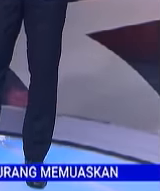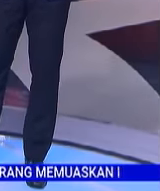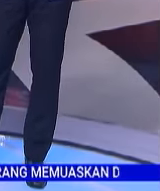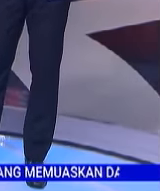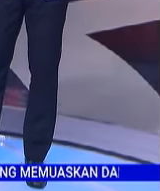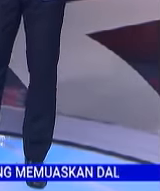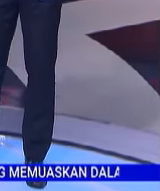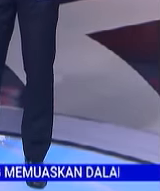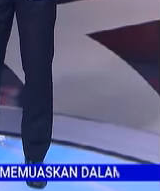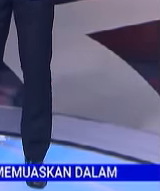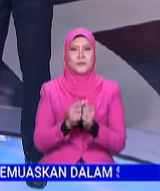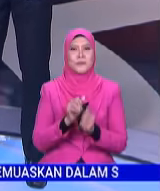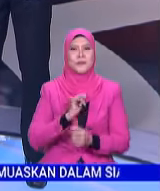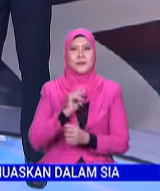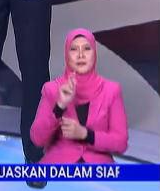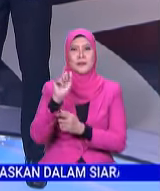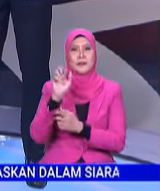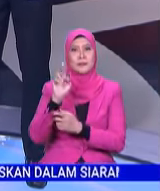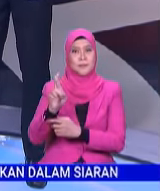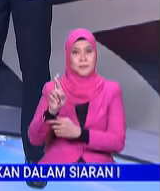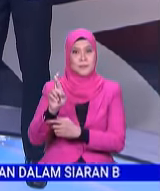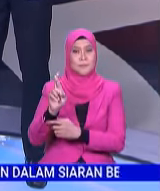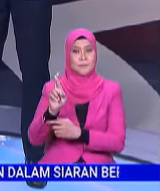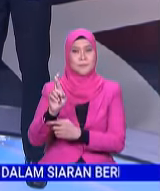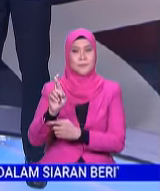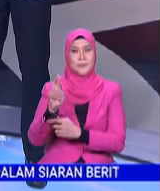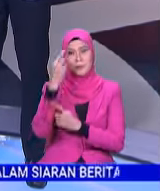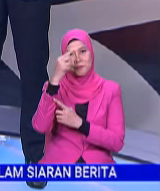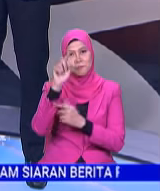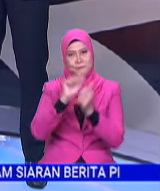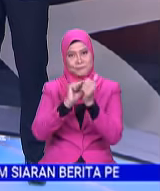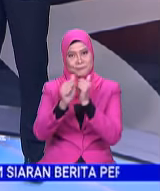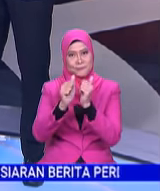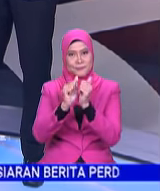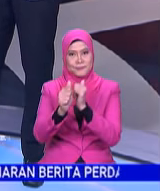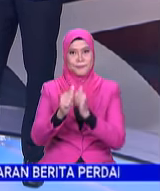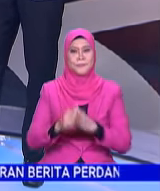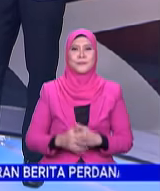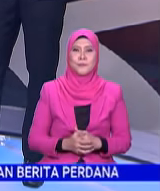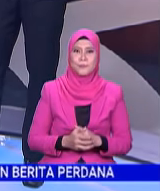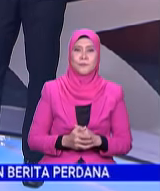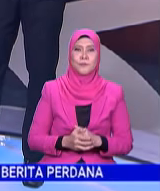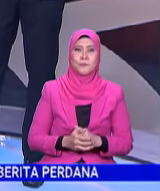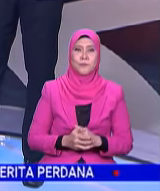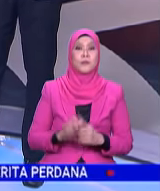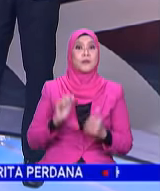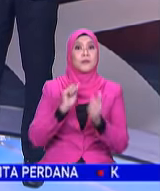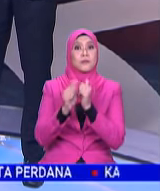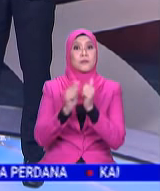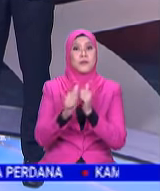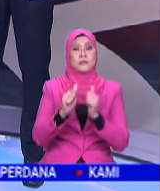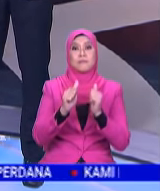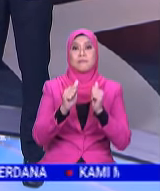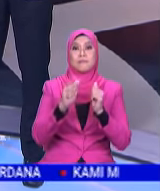Assalamualaikum, bersama dengan saya Muhammad Akhtar Haji Hamzah dalam edisi Sukan. Menjelang Sukan Olimpik